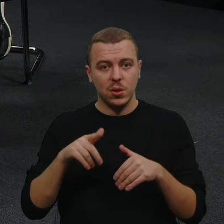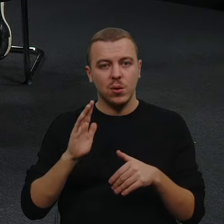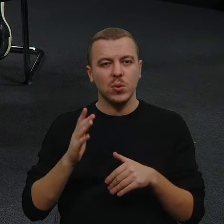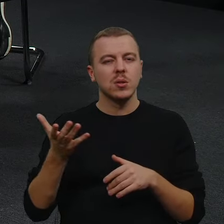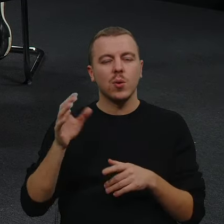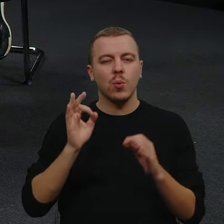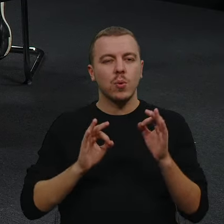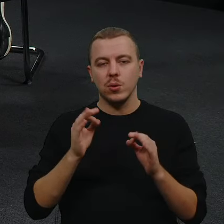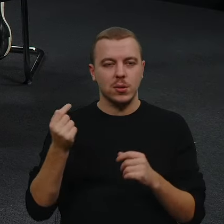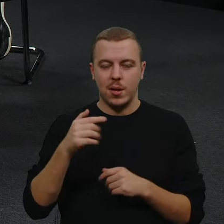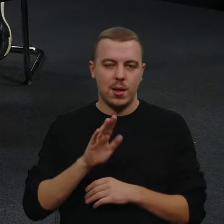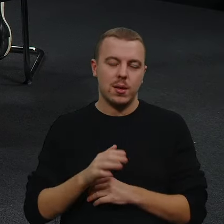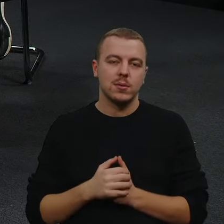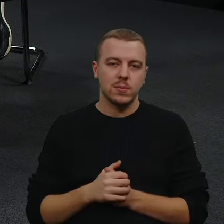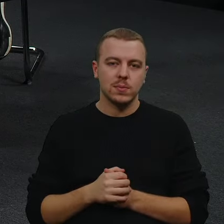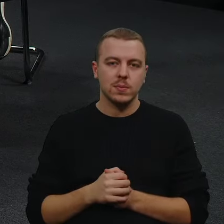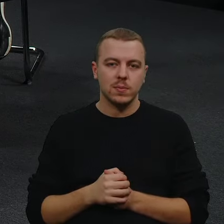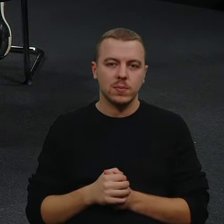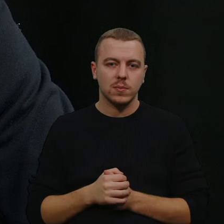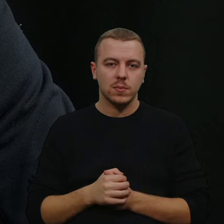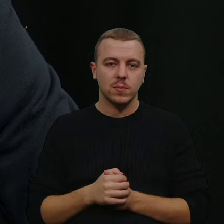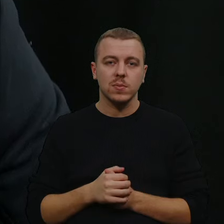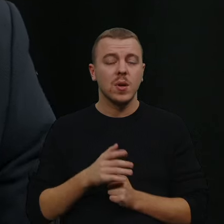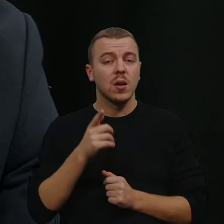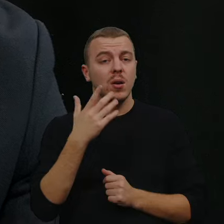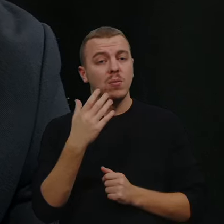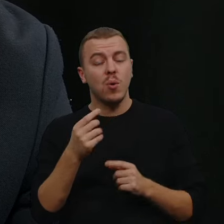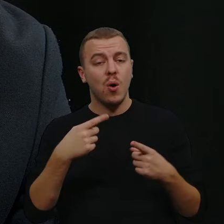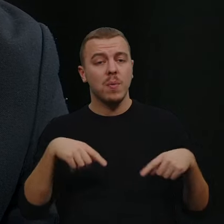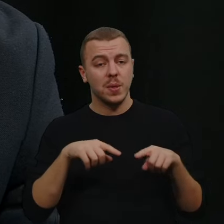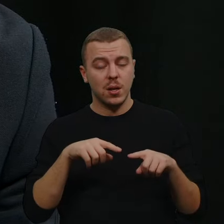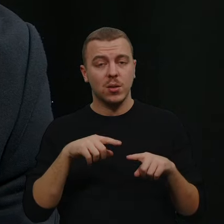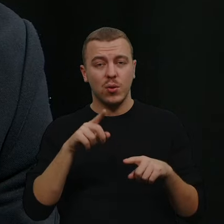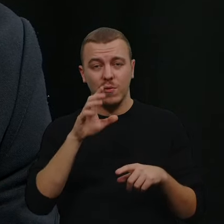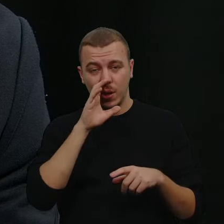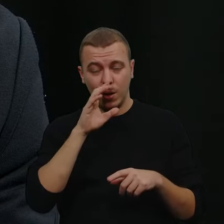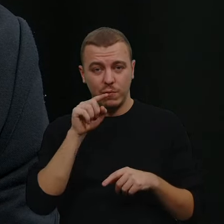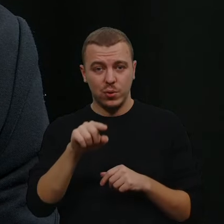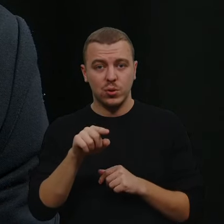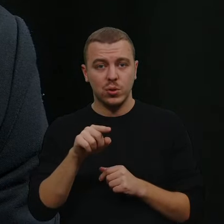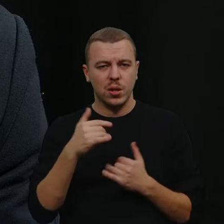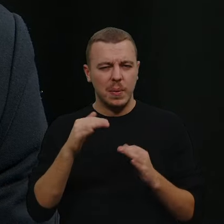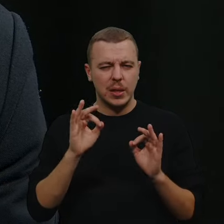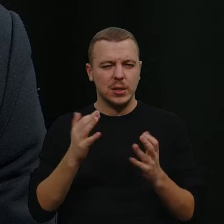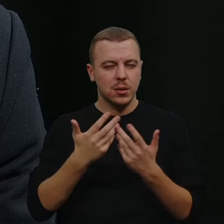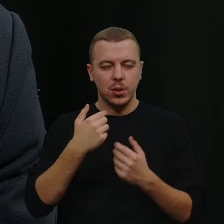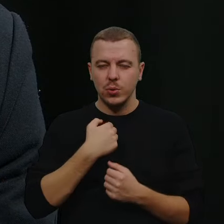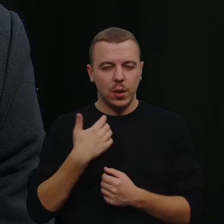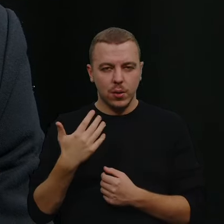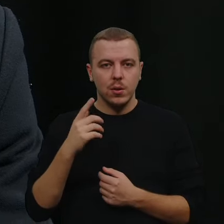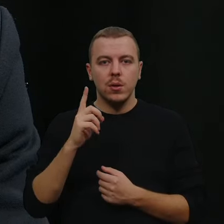didžiausias procentas neteina. Jūsų apygardoje Vilkaviškyje dabar neturiu tiksliai skaičių, bet